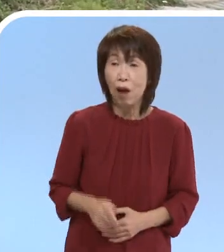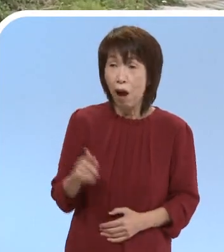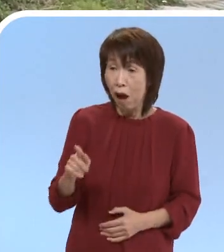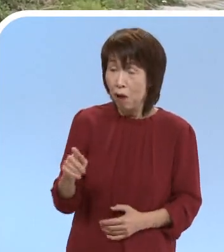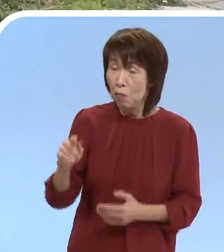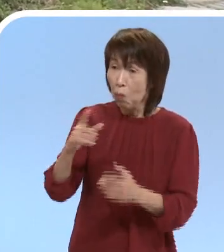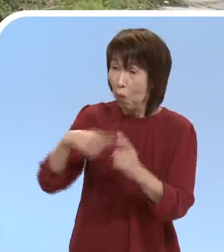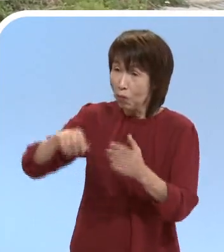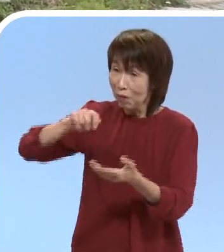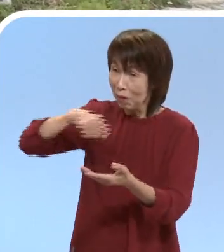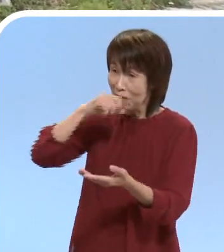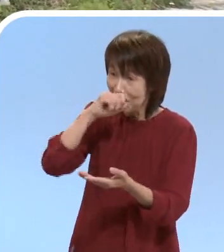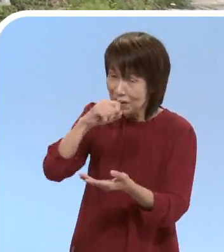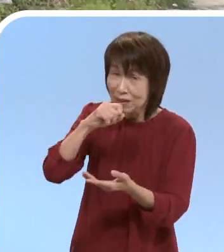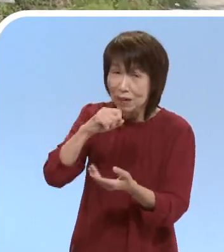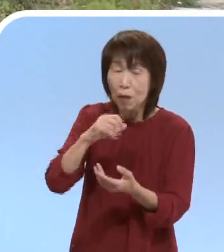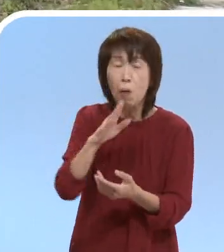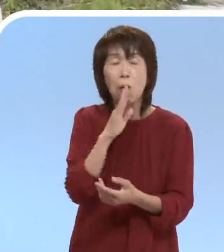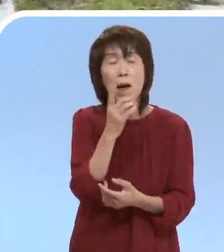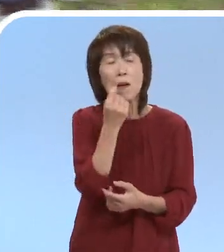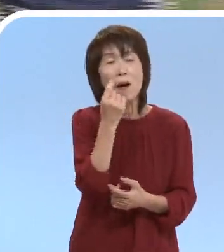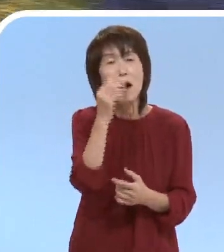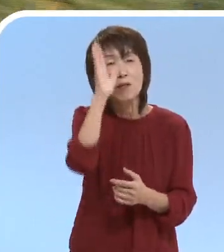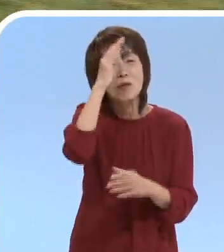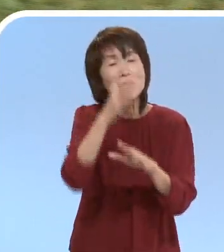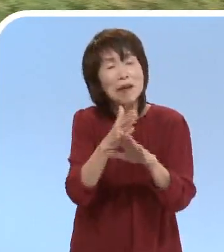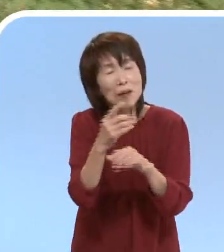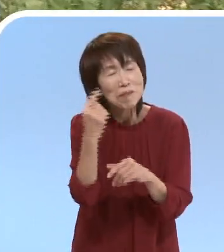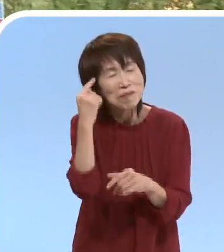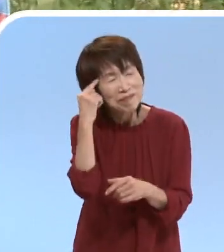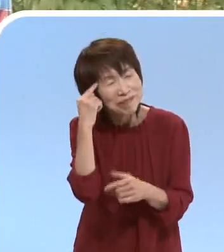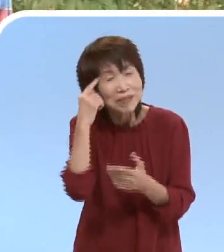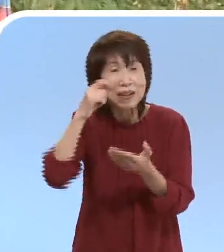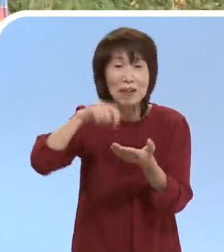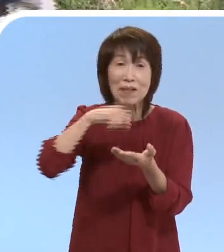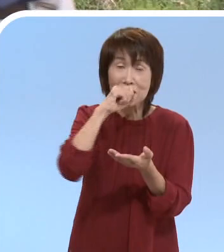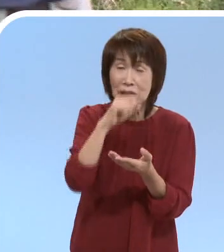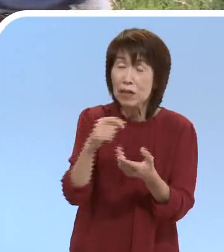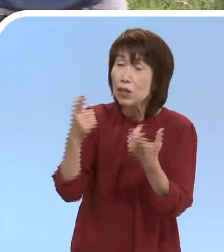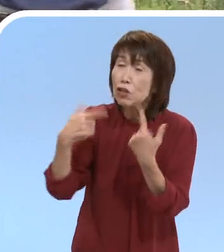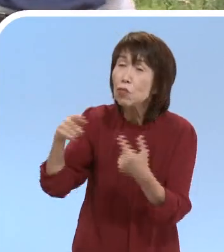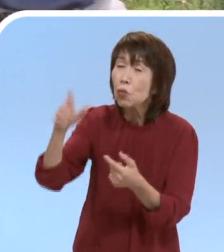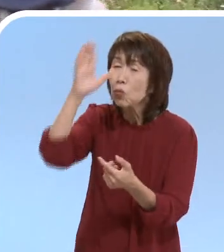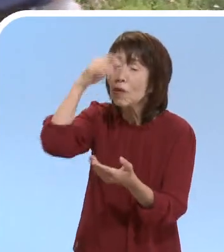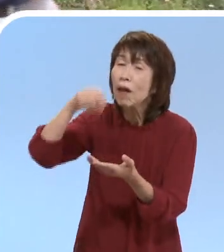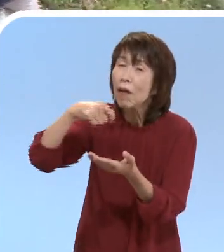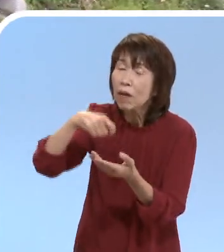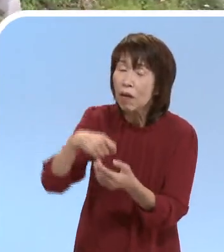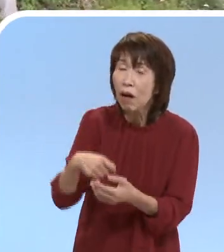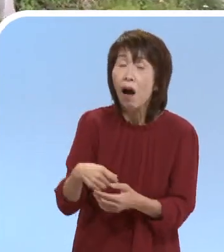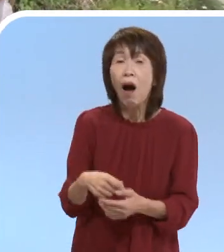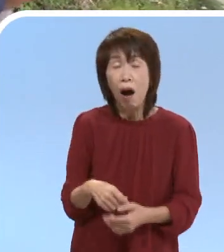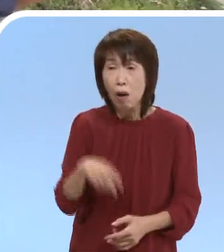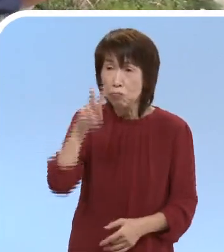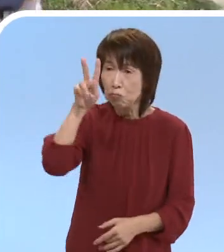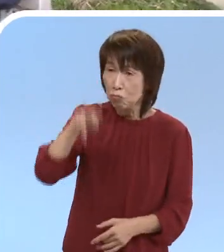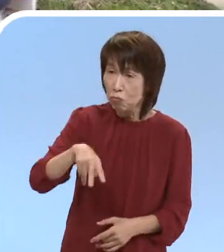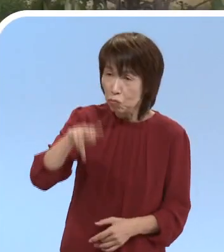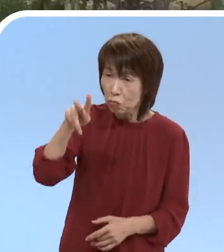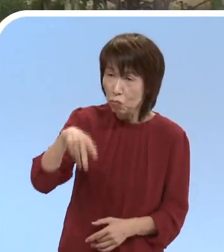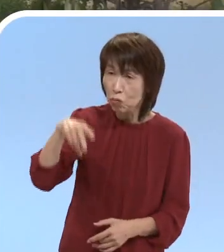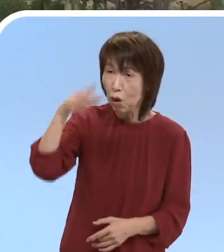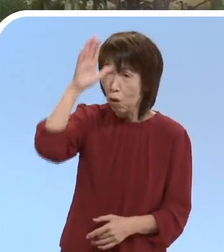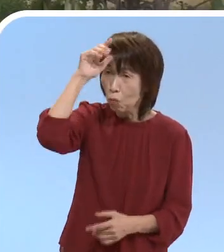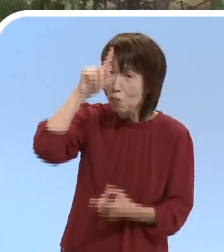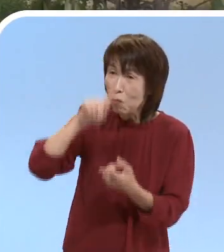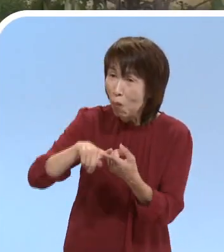たいと思います。 赤坂さんもいっぱい食べんと、はい、 そうですね、もう、うん、もう感謝して食べないと。ダメですね。 もう鳥ばっか食べてます。 もう鳥みたいに見えます。 鳥